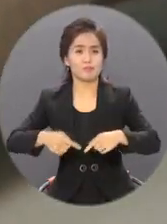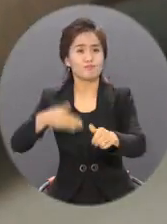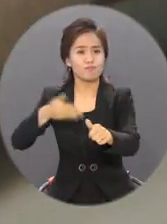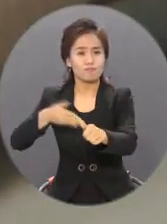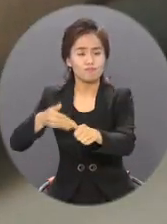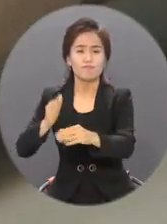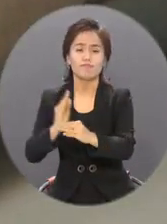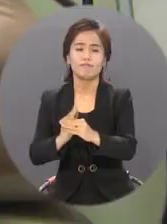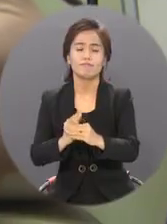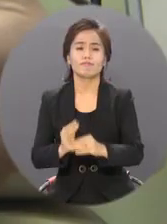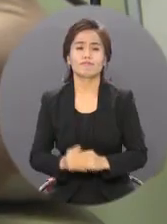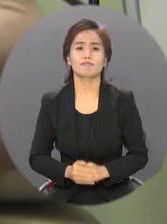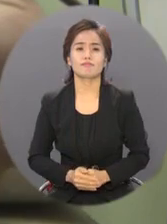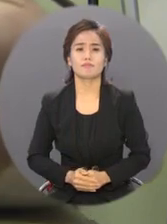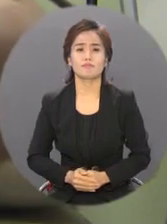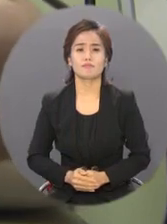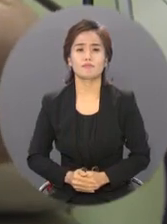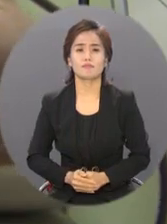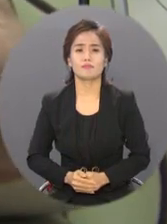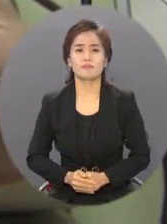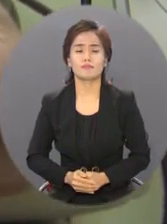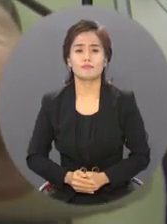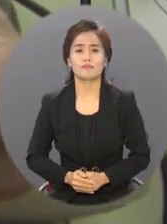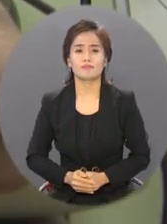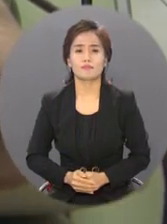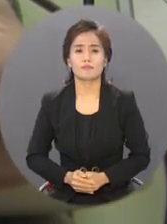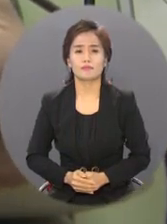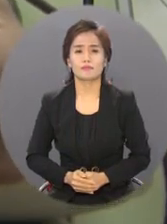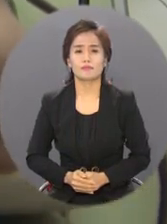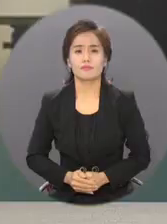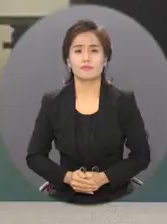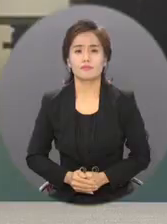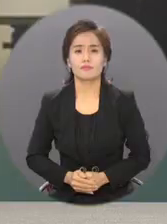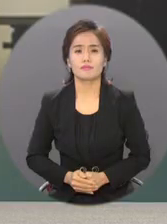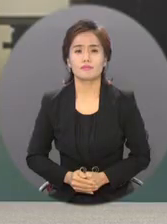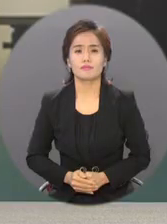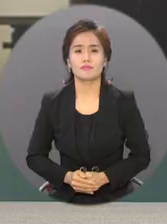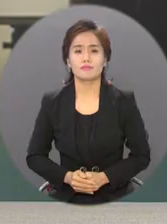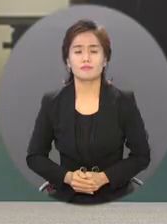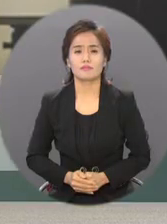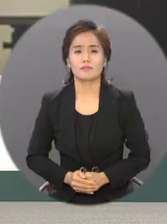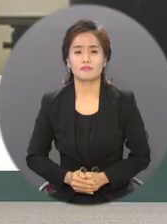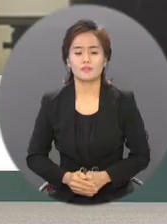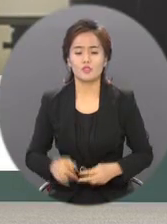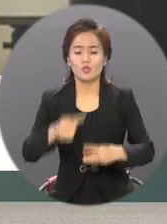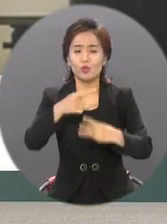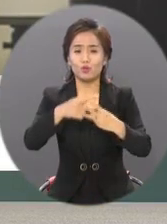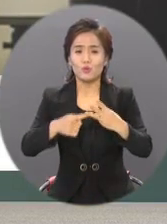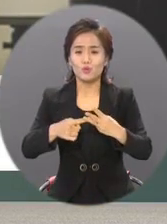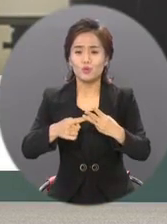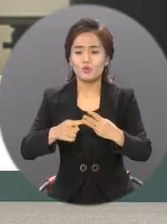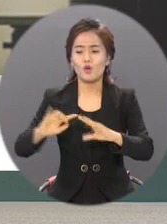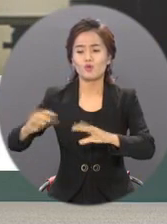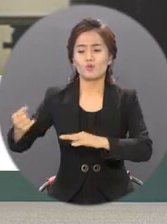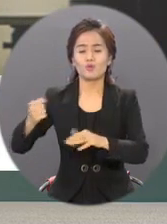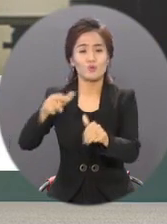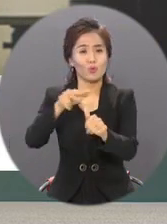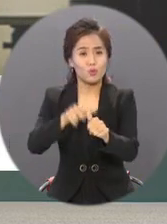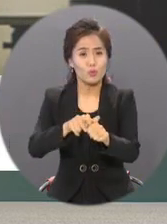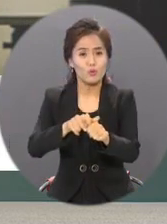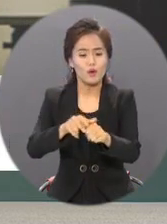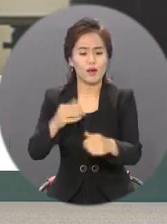달라고 호소하고 있습니다 mbc 뉴스 양정은 입니다 윤석렬 국민의 힘 대선 후보가